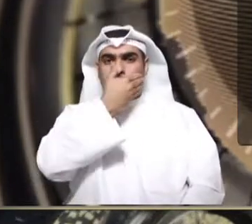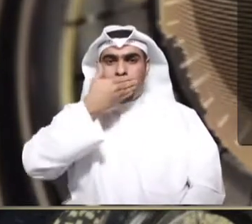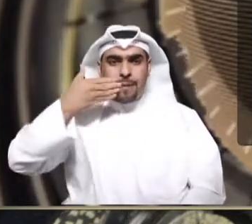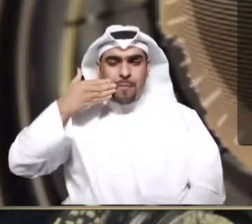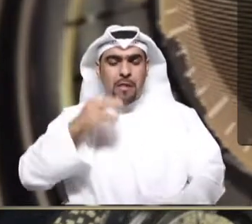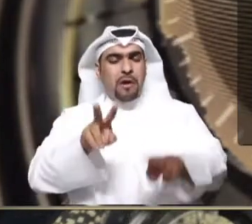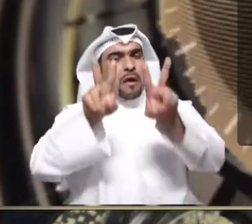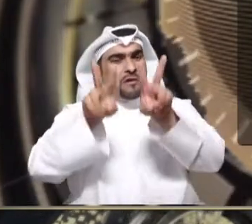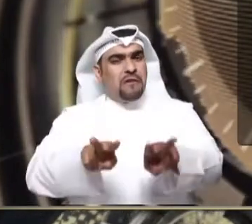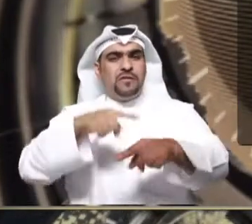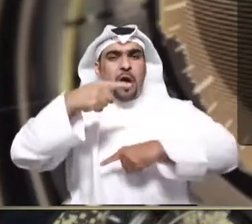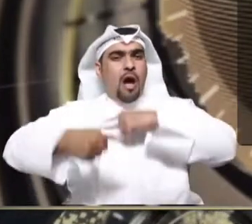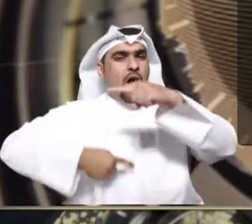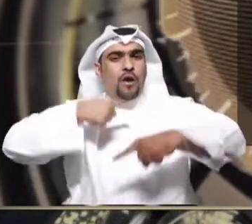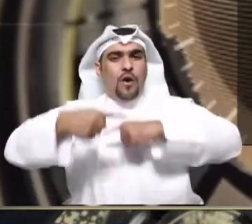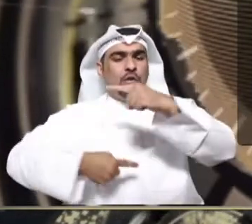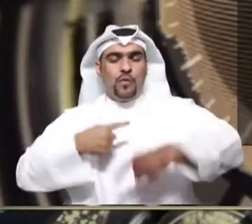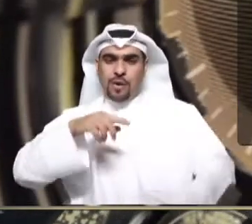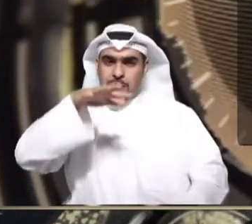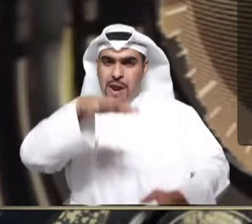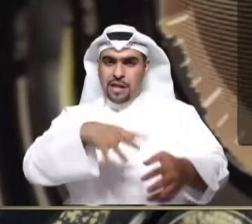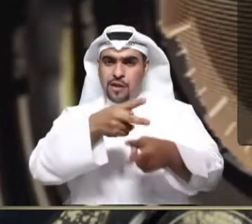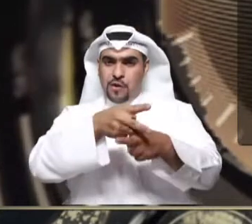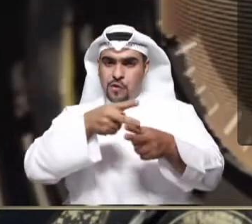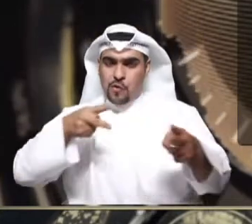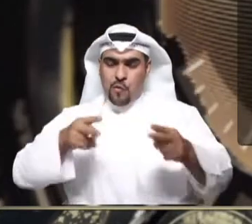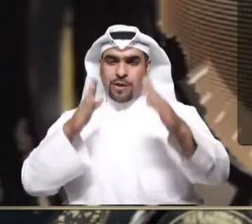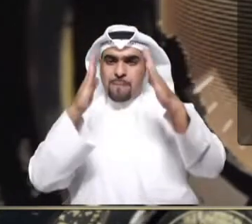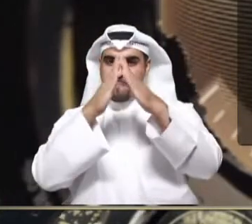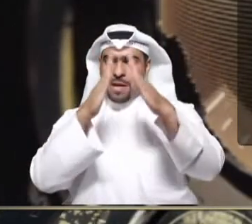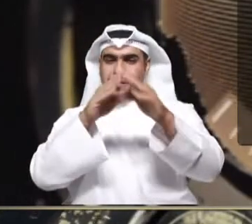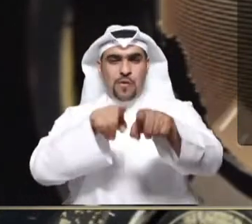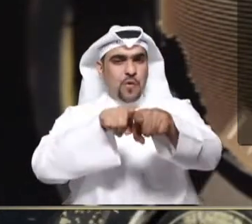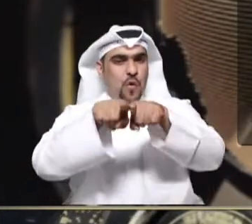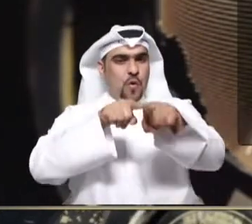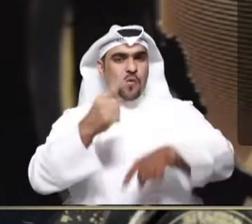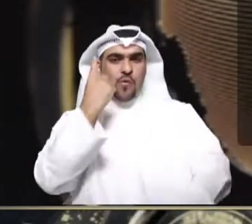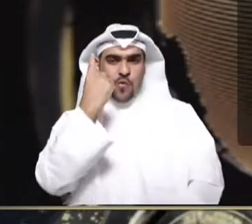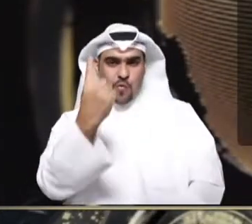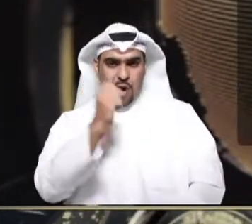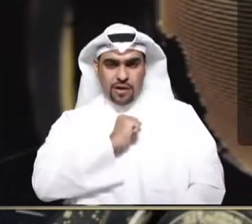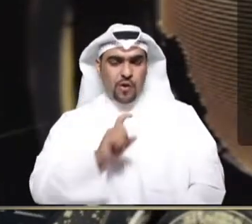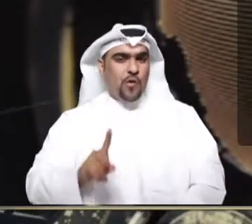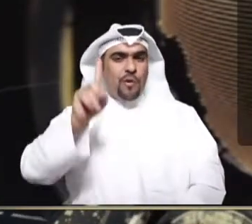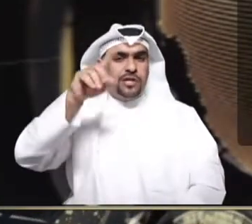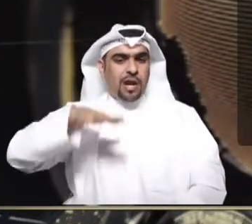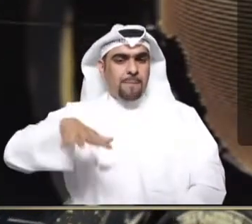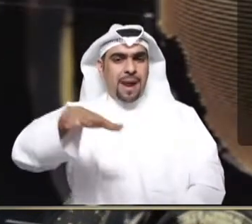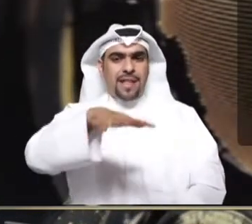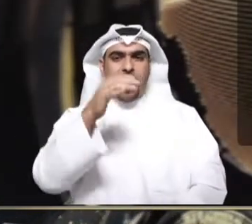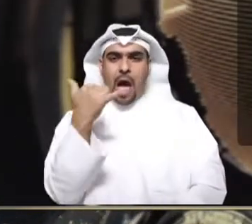هذا الشهر الفضيل على البلدين الشقيقين والشعبين الكريمين وعلى الأمتين العربية